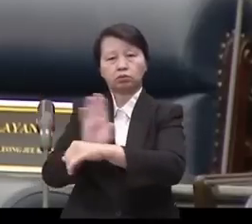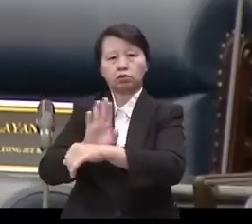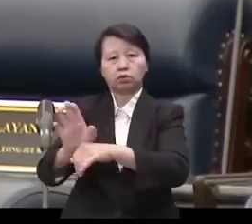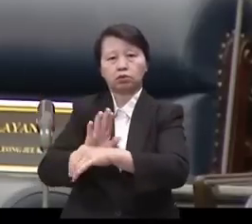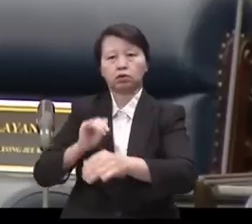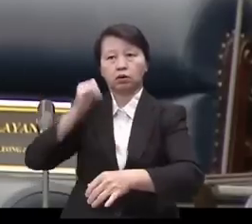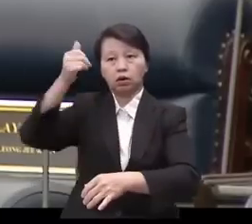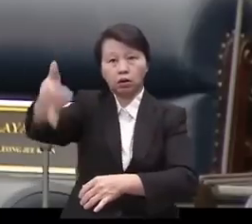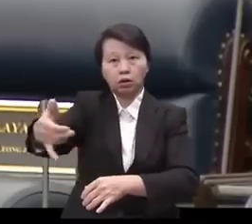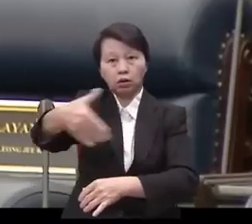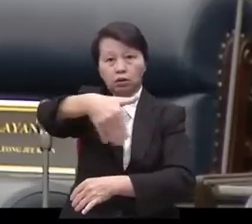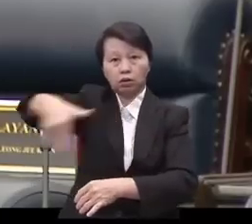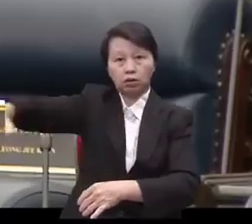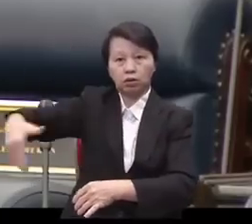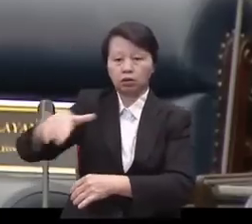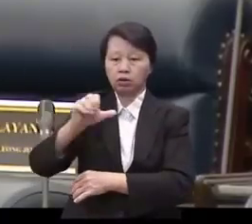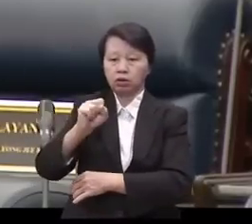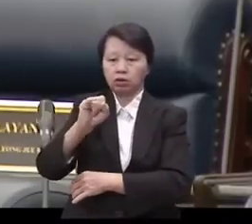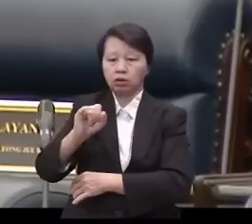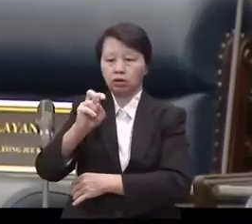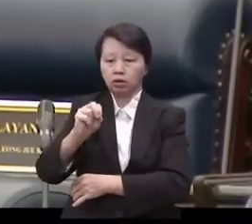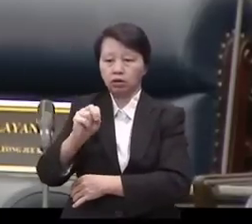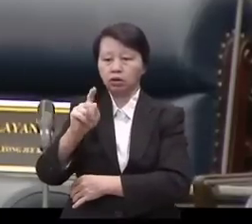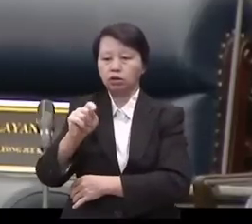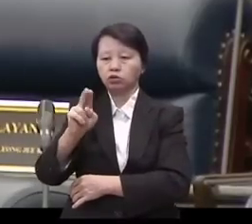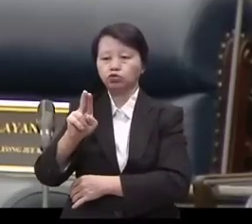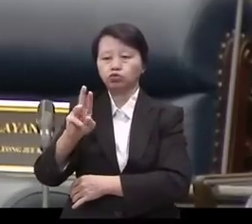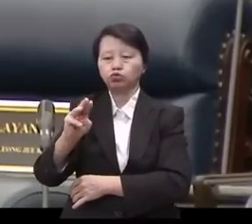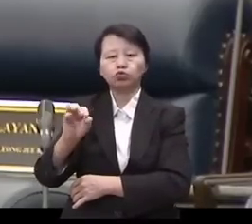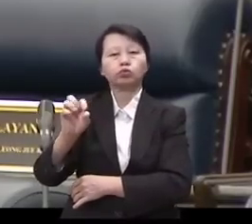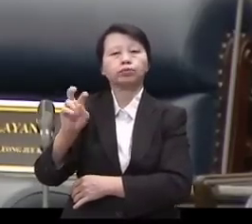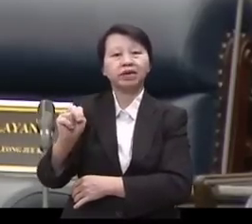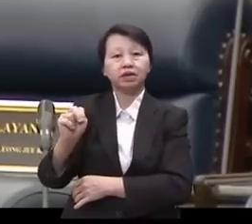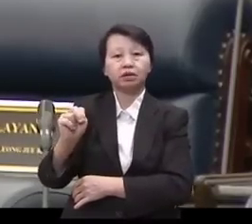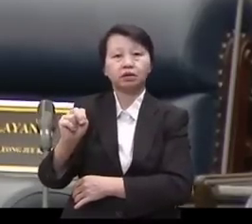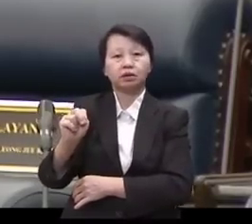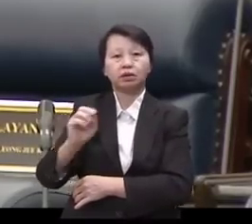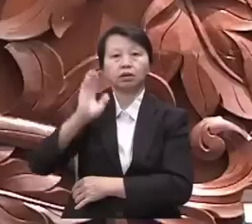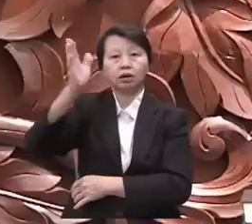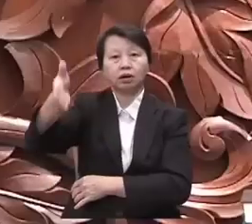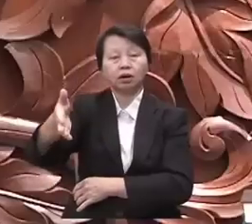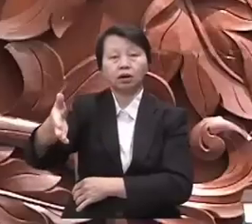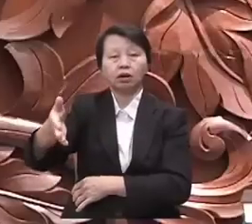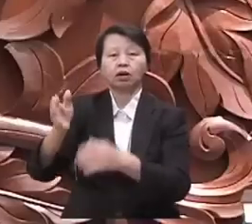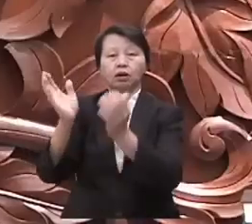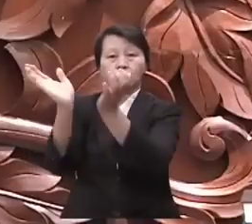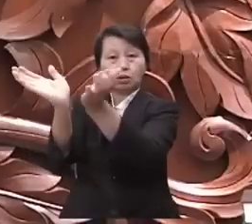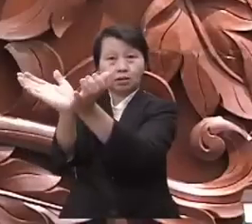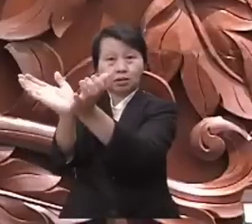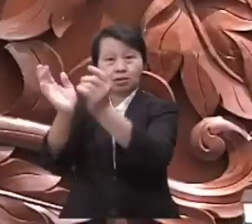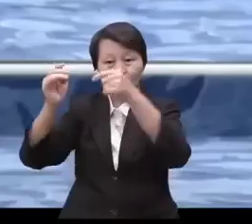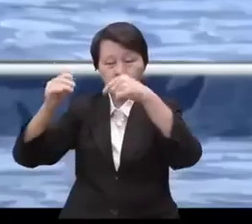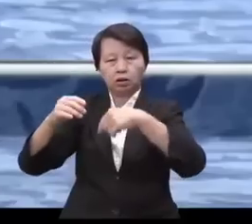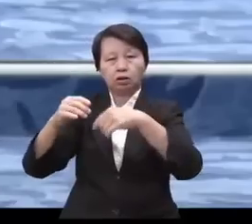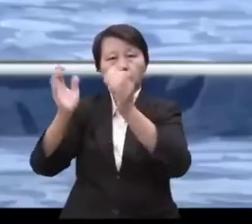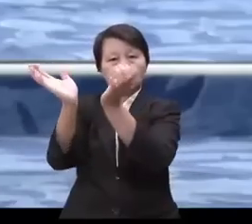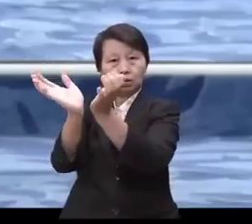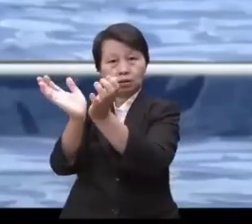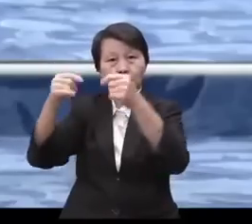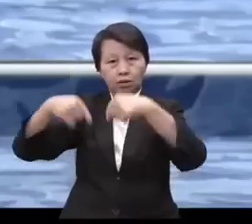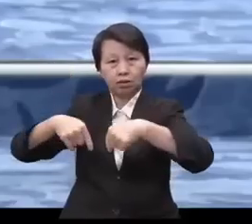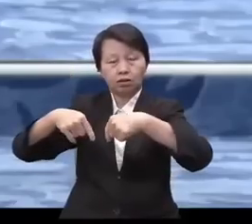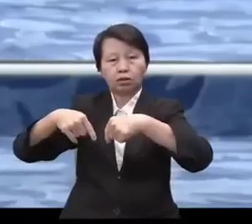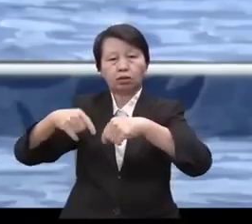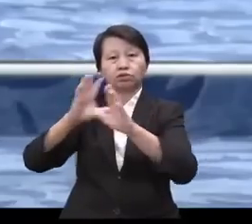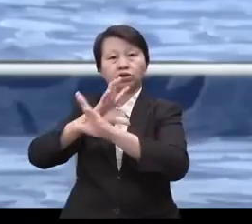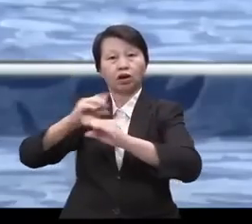cross border di Sindumin. Terima kasih. Terima kasih Keringau. Sebenarnya yang saya